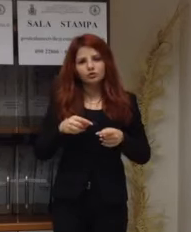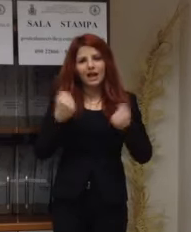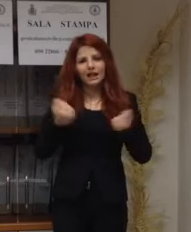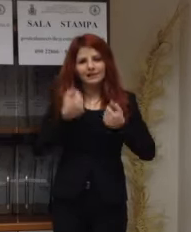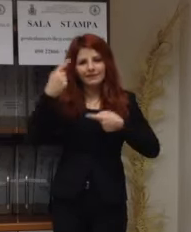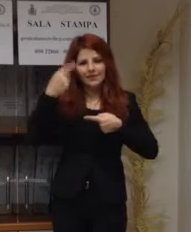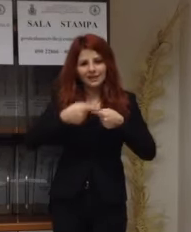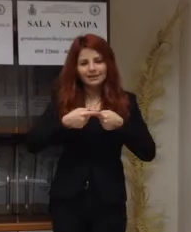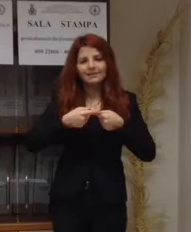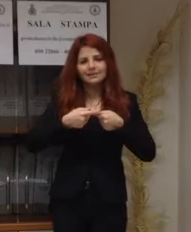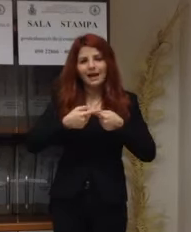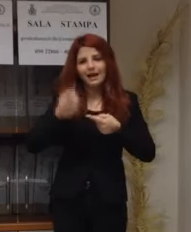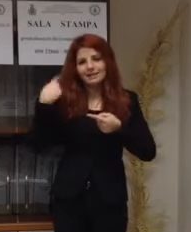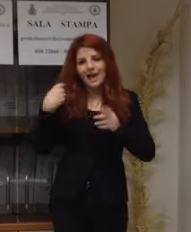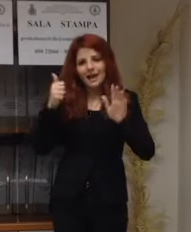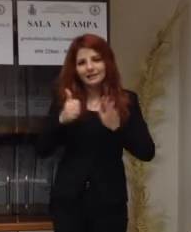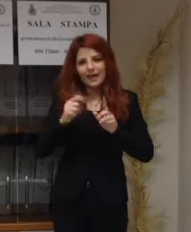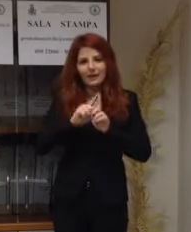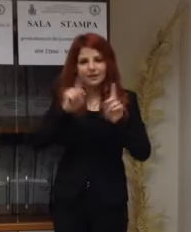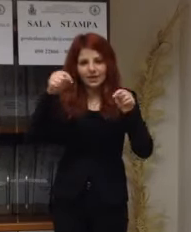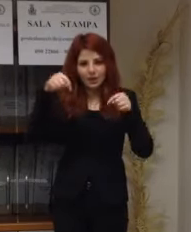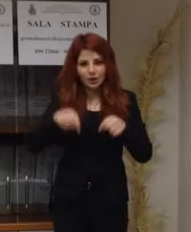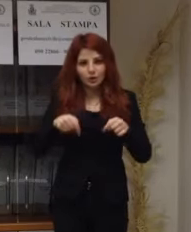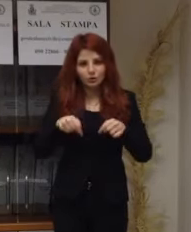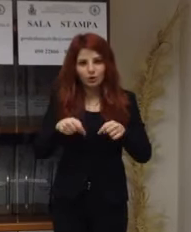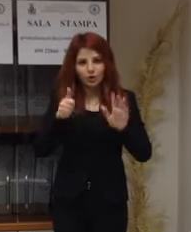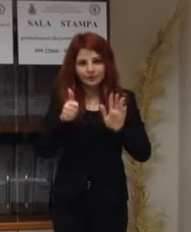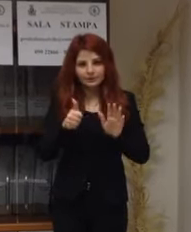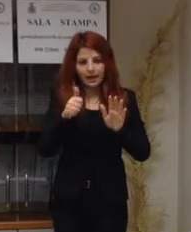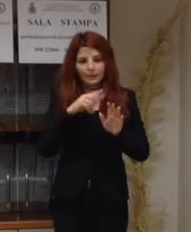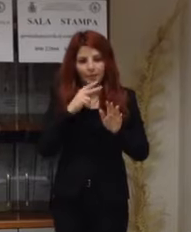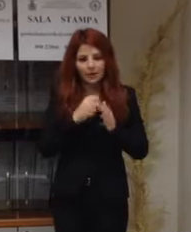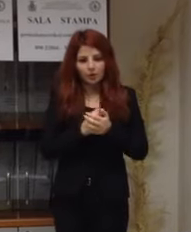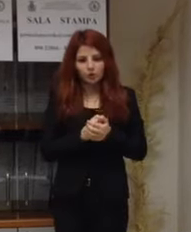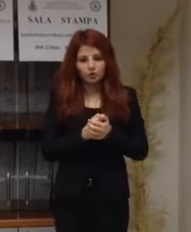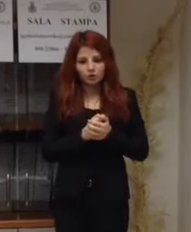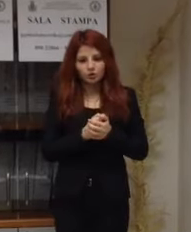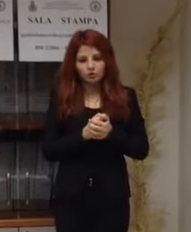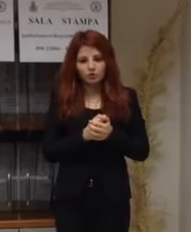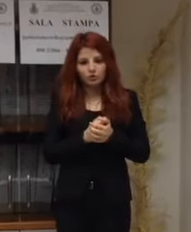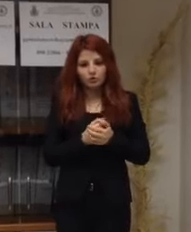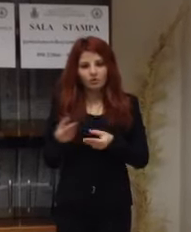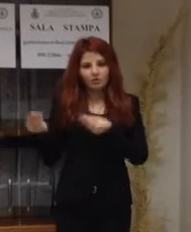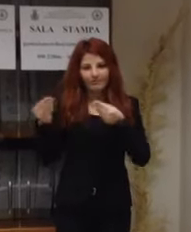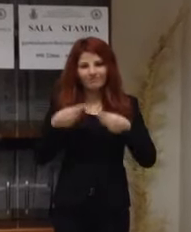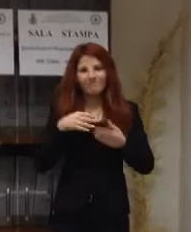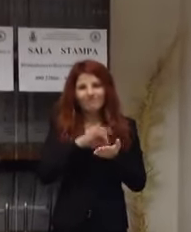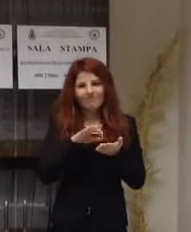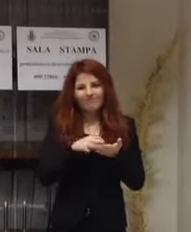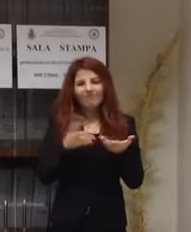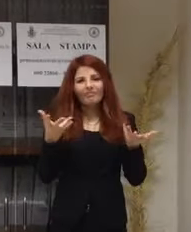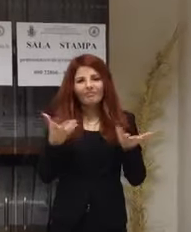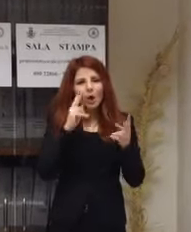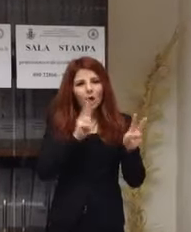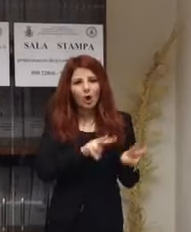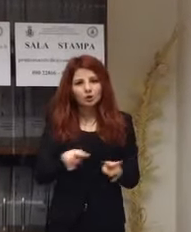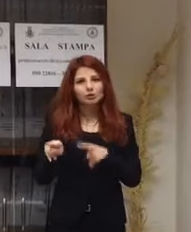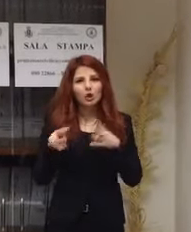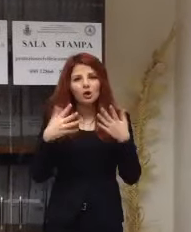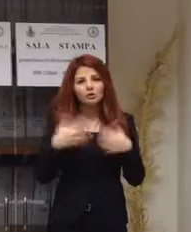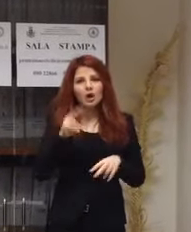dalle 18 di ieri alle 18 di oggi, sono stati effettuati